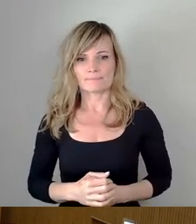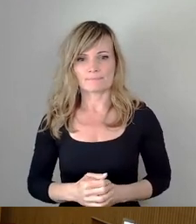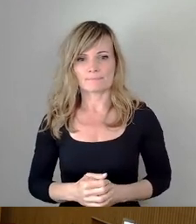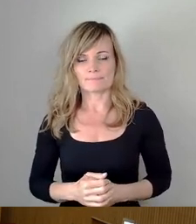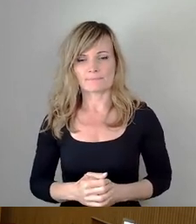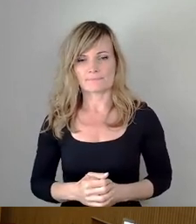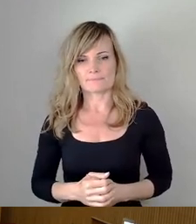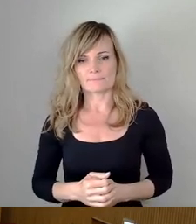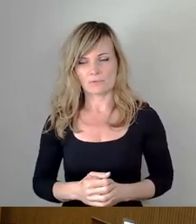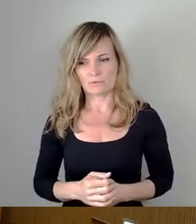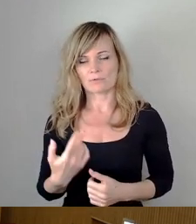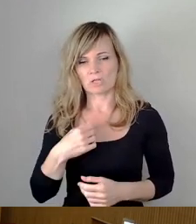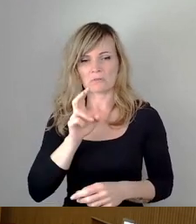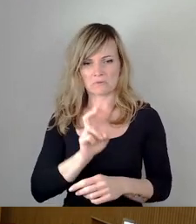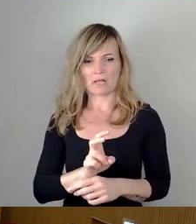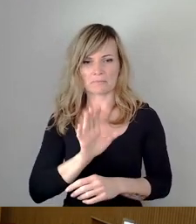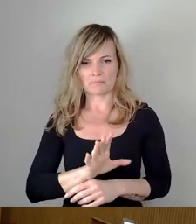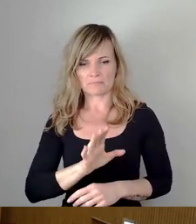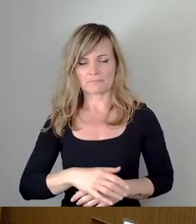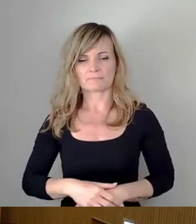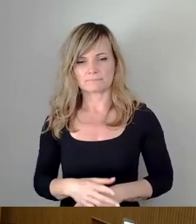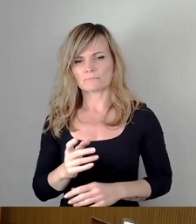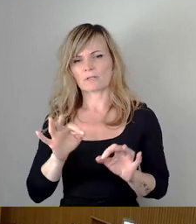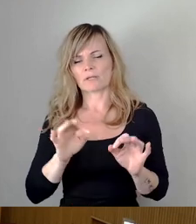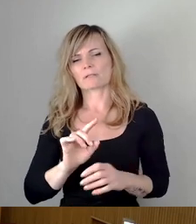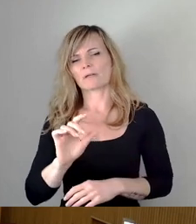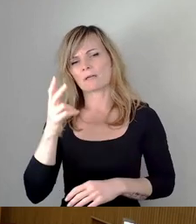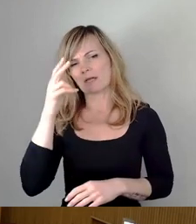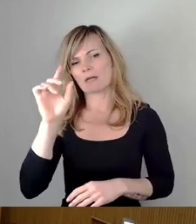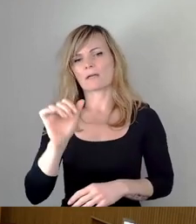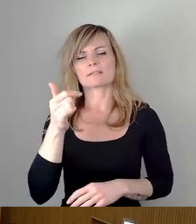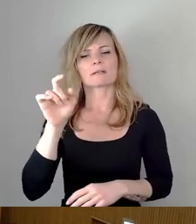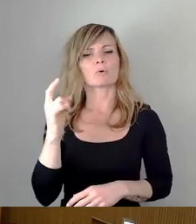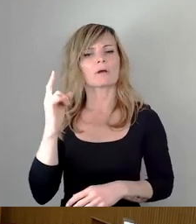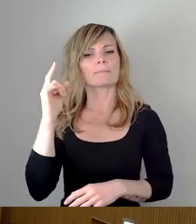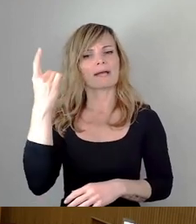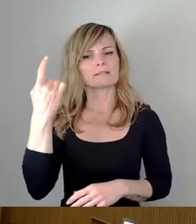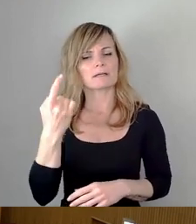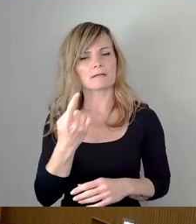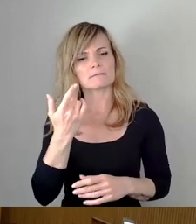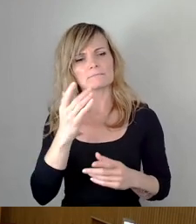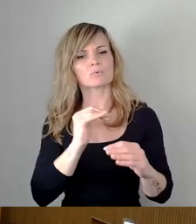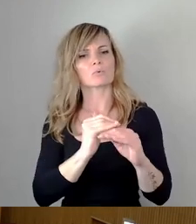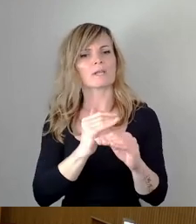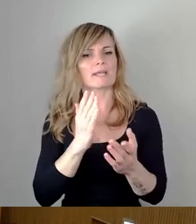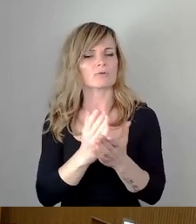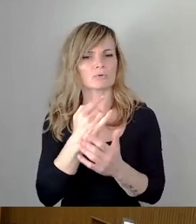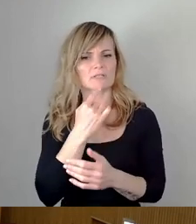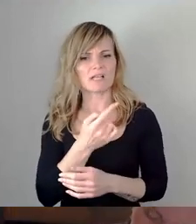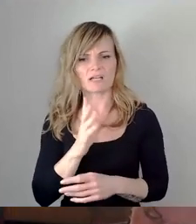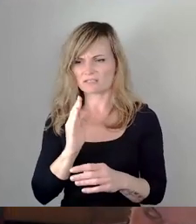Auch hier vom Platz, sehr geehrter erster Bürgermeister, was der Kollege gesagt hat, ist völlig richtig und